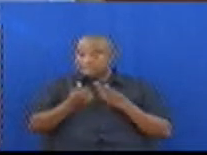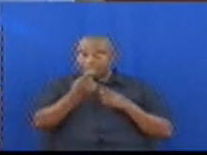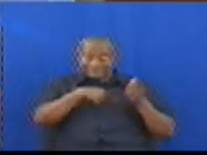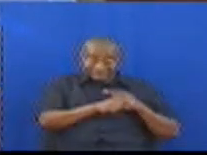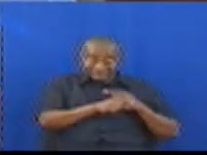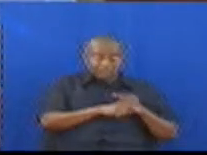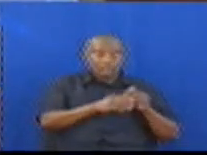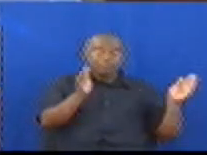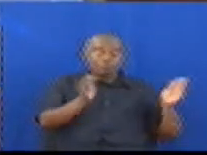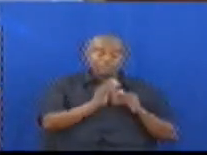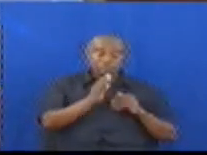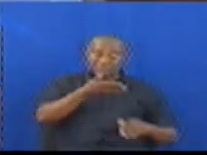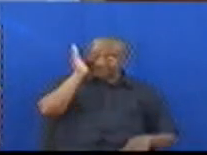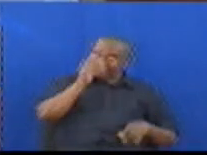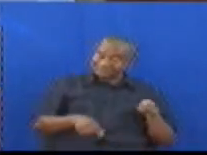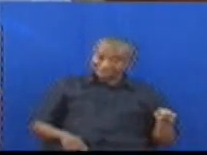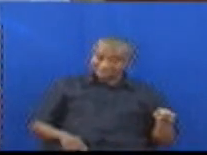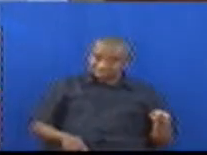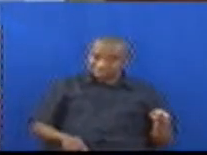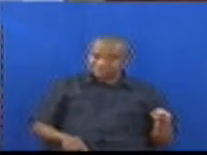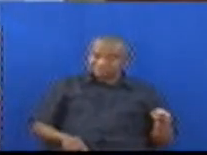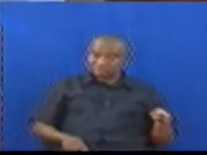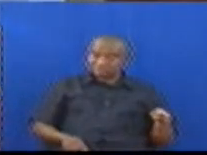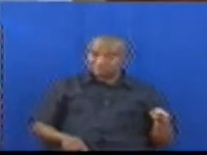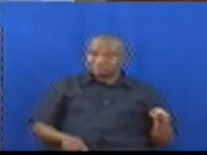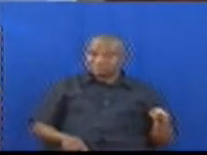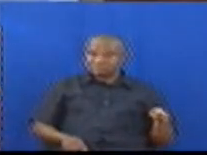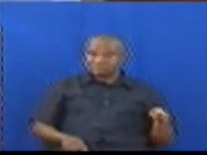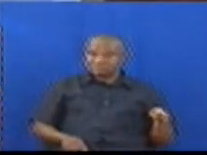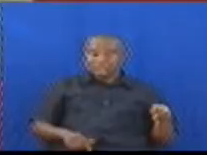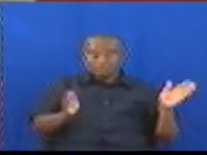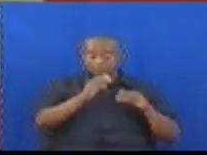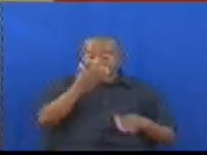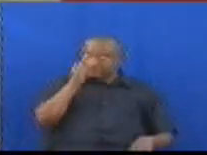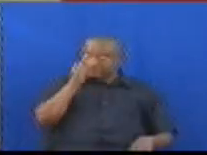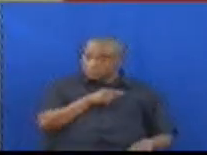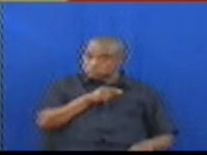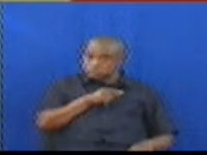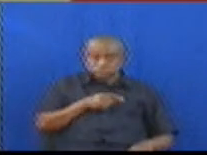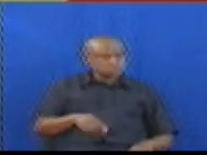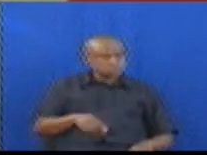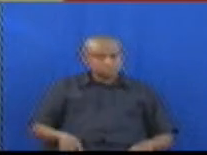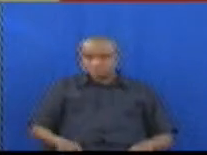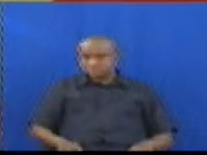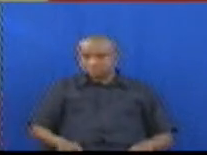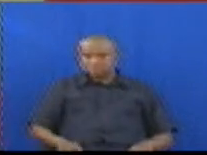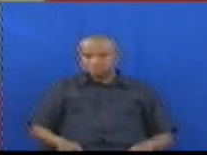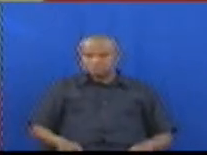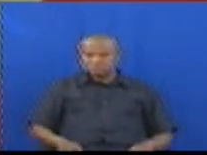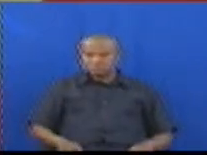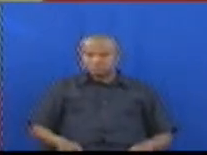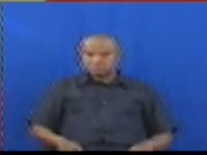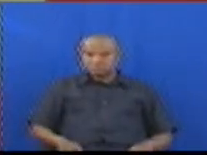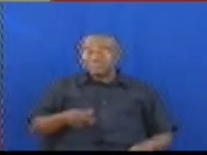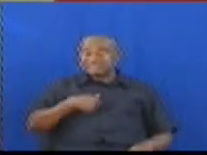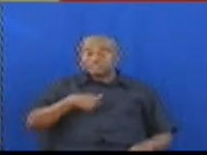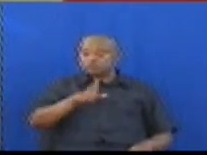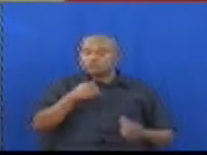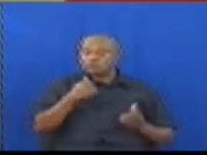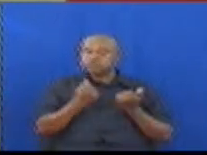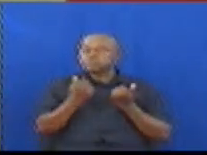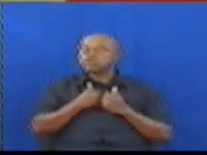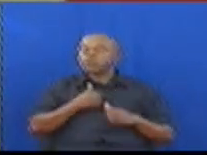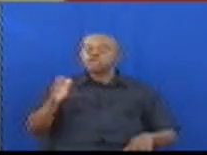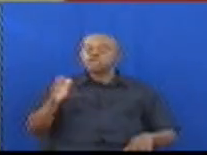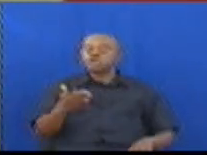advocate ambaye anaepuka by examination, tunakwenda kutengeneza mediocre